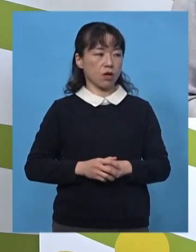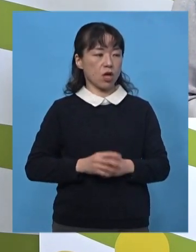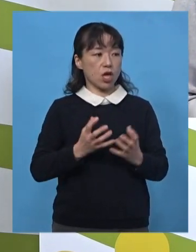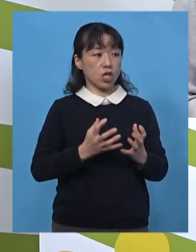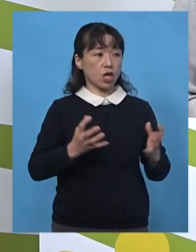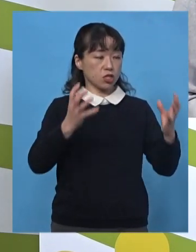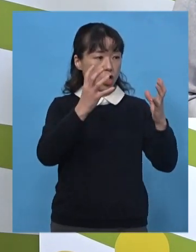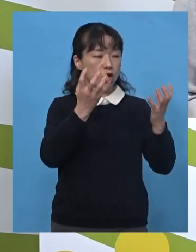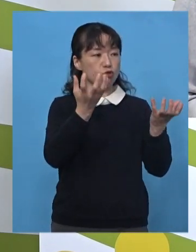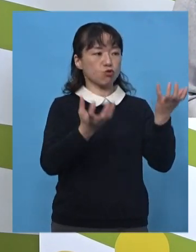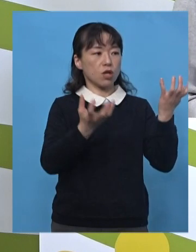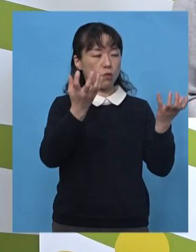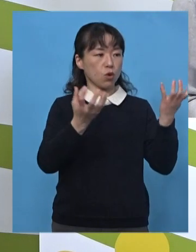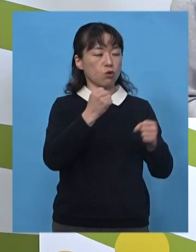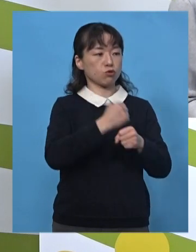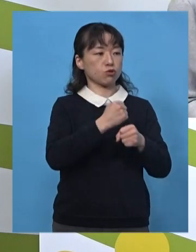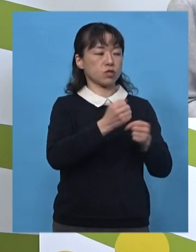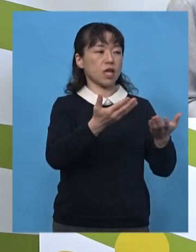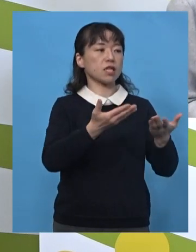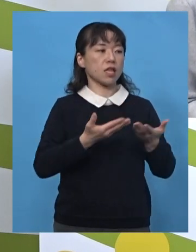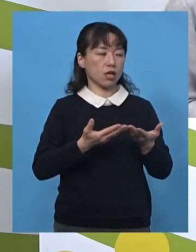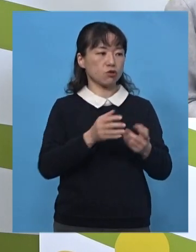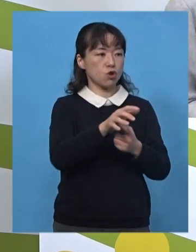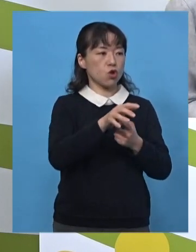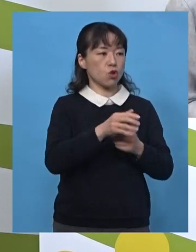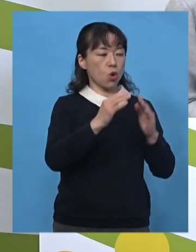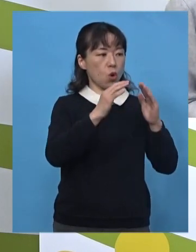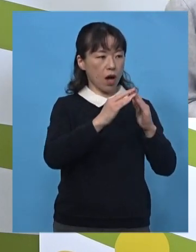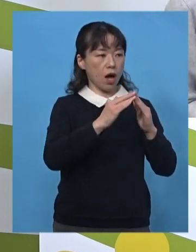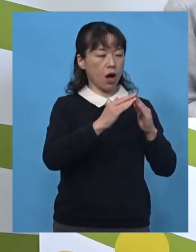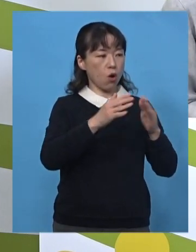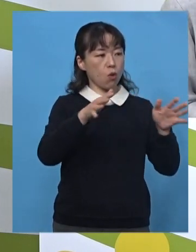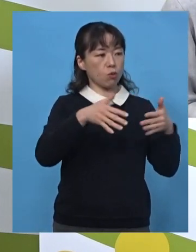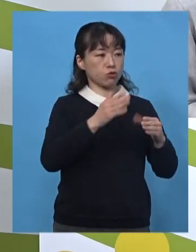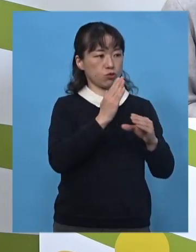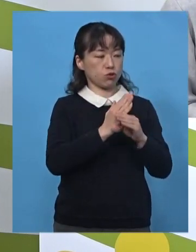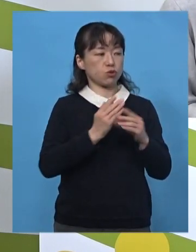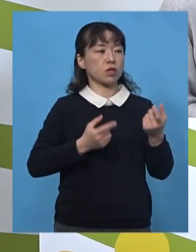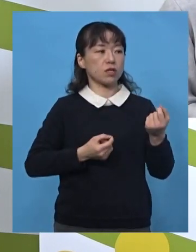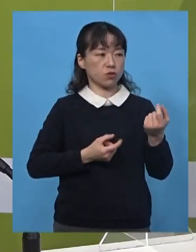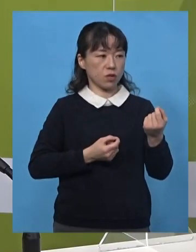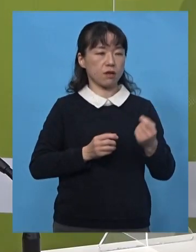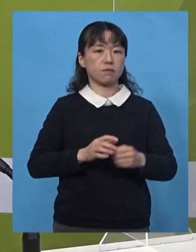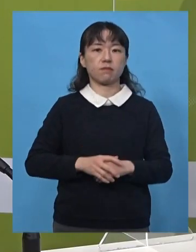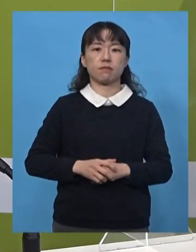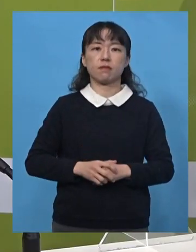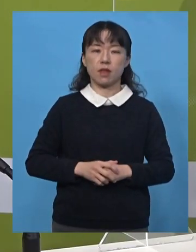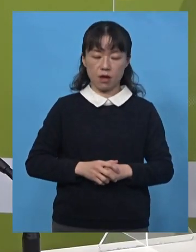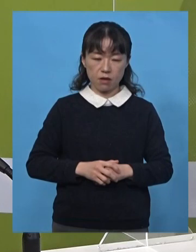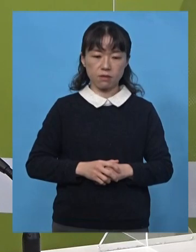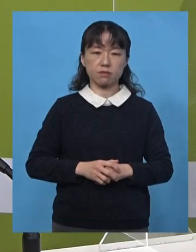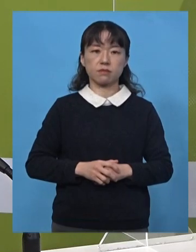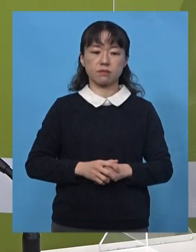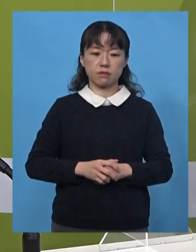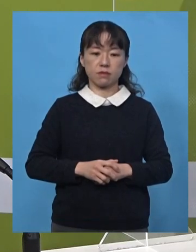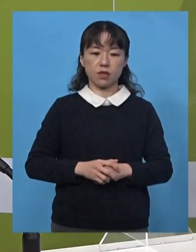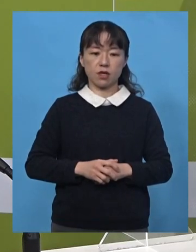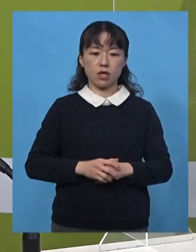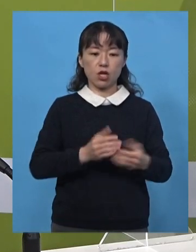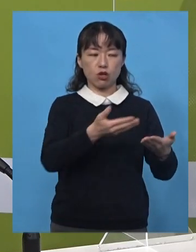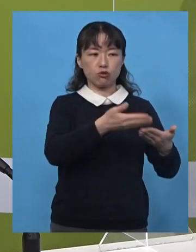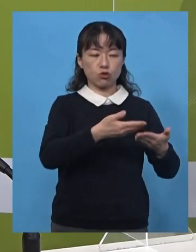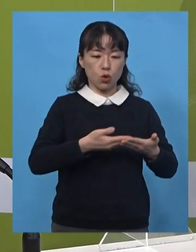菜や果物などを生産出荷していただける農家さんを募集されているんですよね。 はい、東近江アグリステーションでは、需